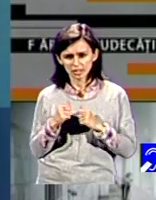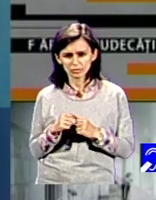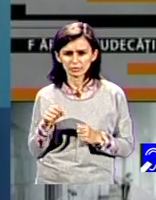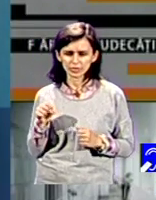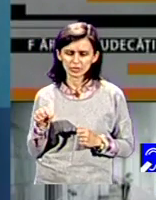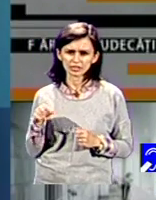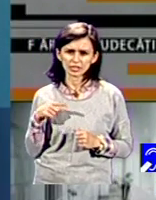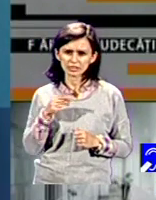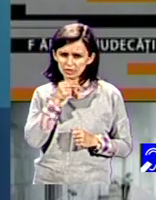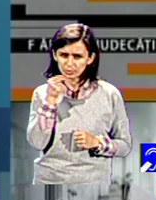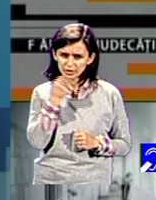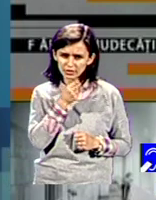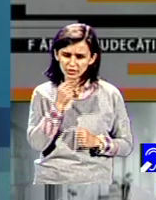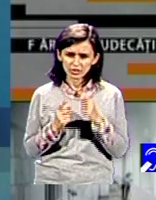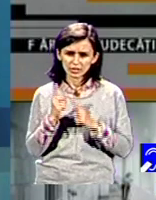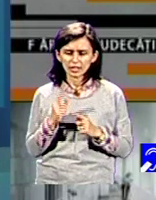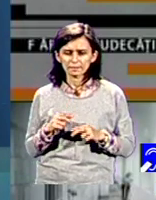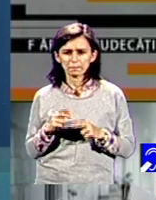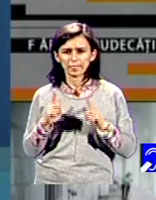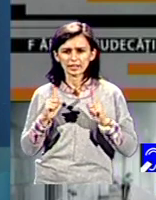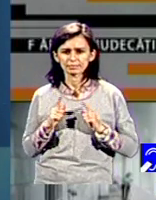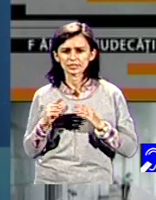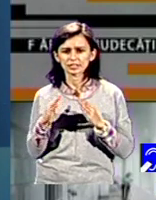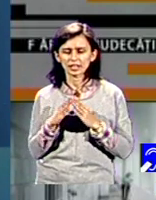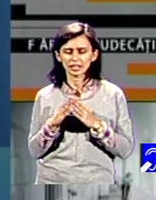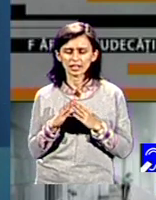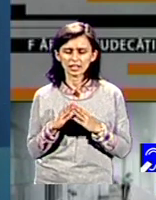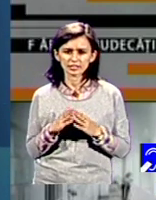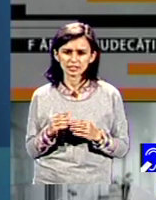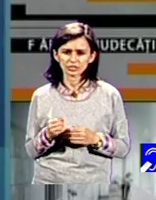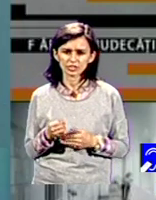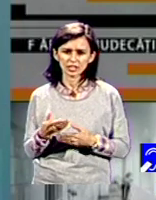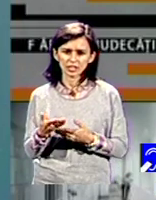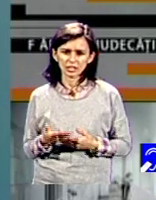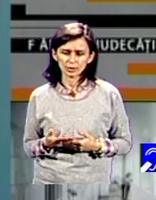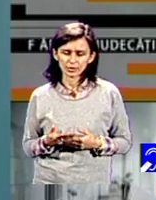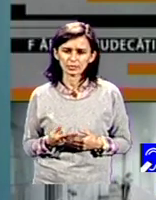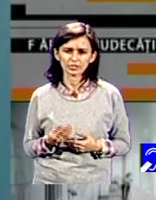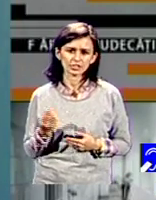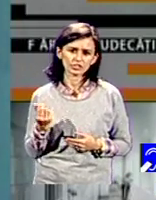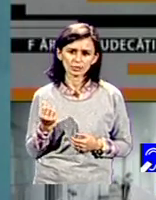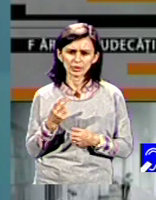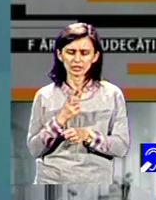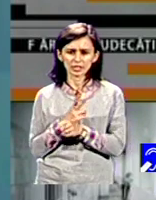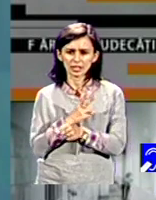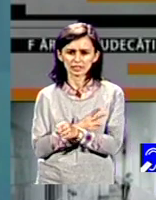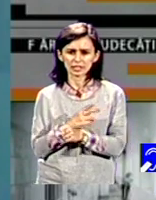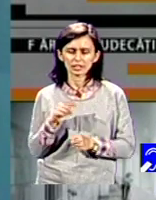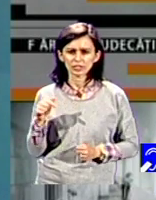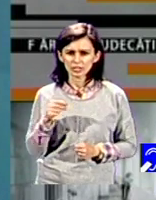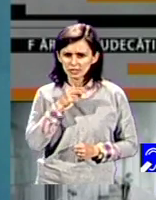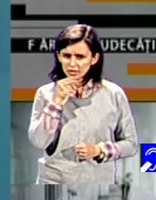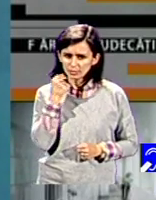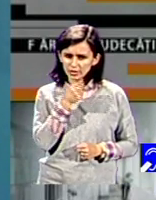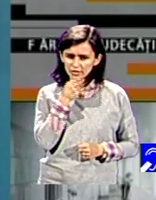beneficiile dacă rămâi acasă pe o canapea și întradevăr intră lună rând un cont o sumă de la tot Astea sunt beneficiile în